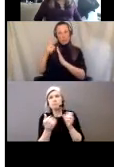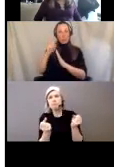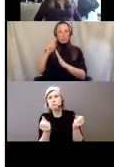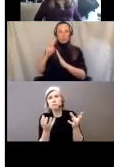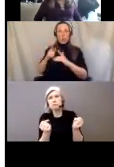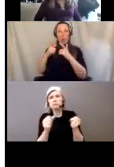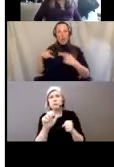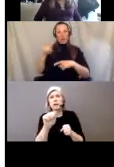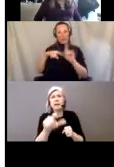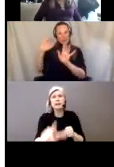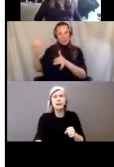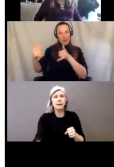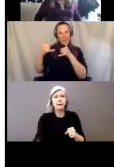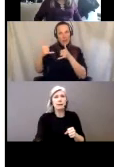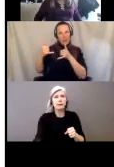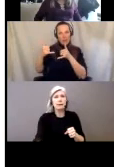des signes.